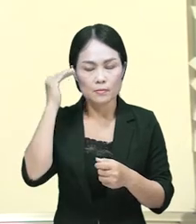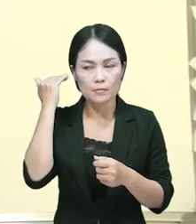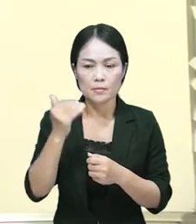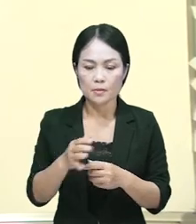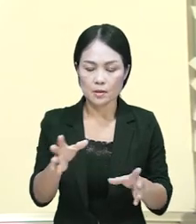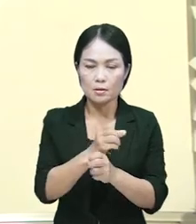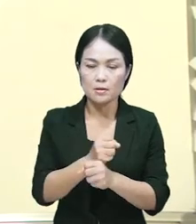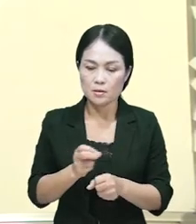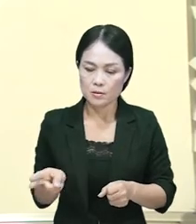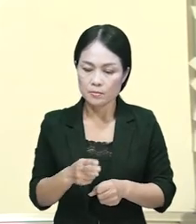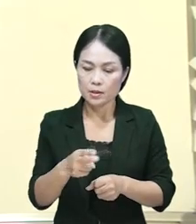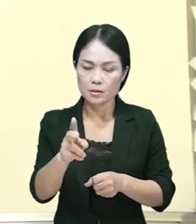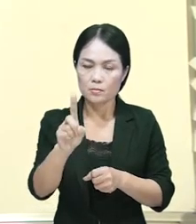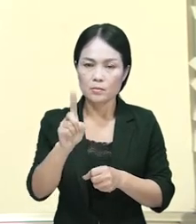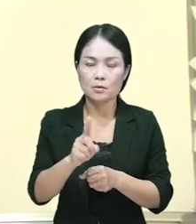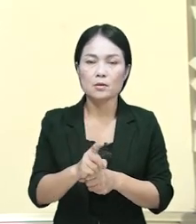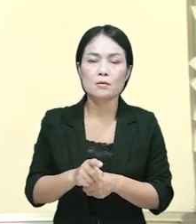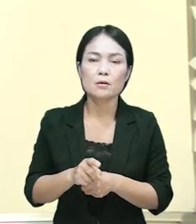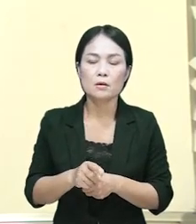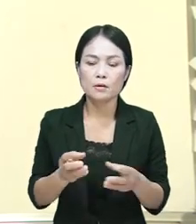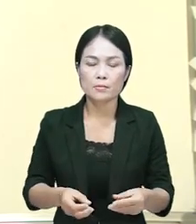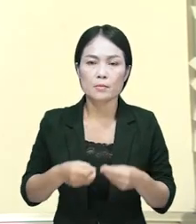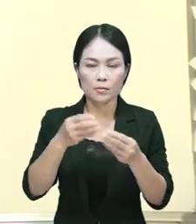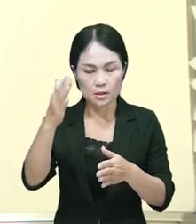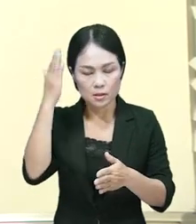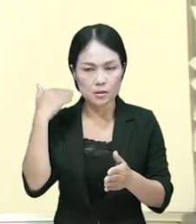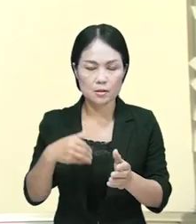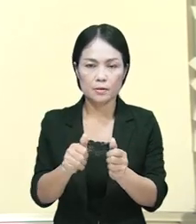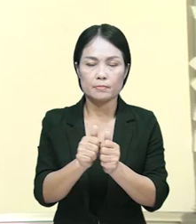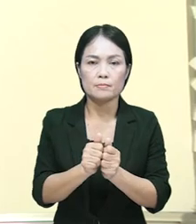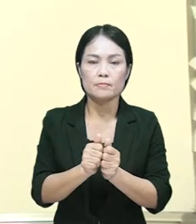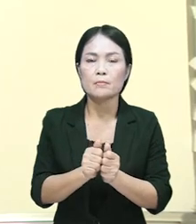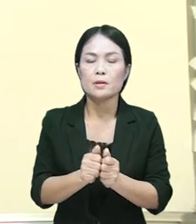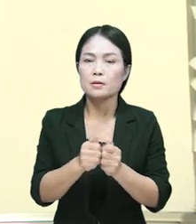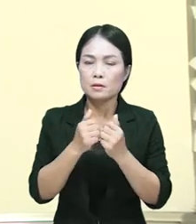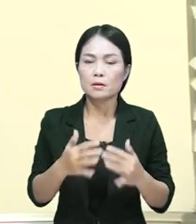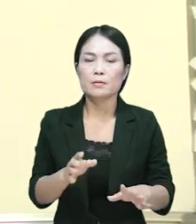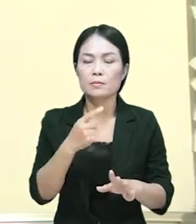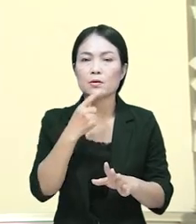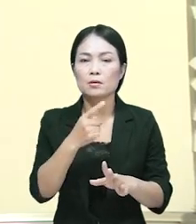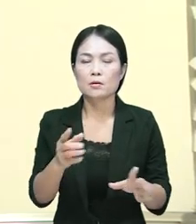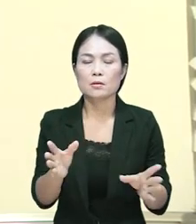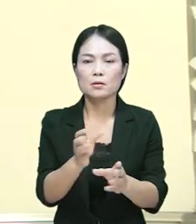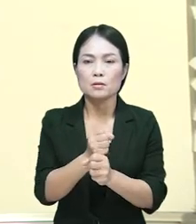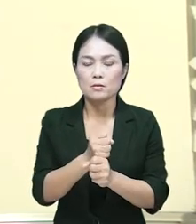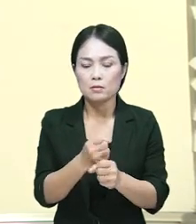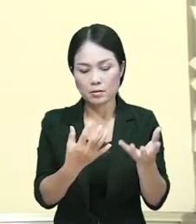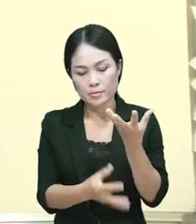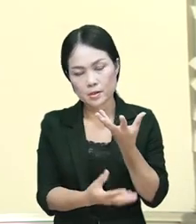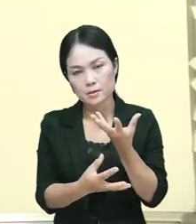បានអន្ទង់មួយមកប្រគល់ឲ្យប្រពន្ធហើយប្រាប់ឲ្យយកទៅ